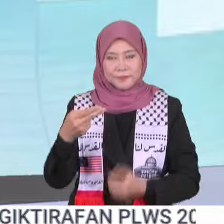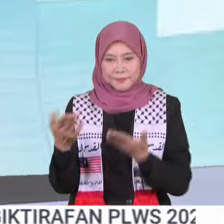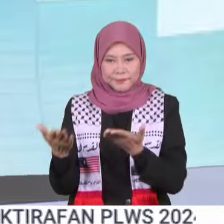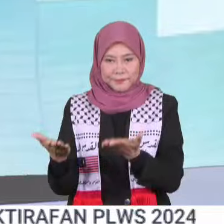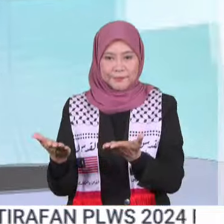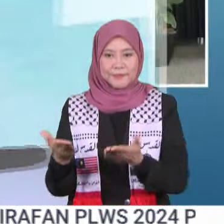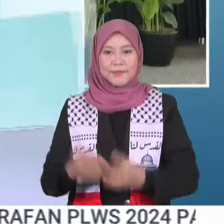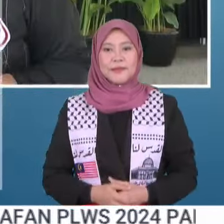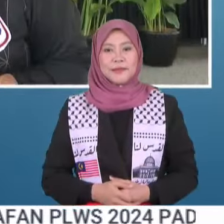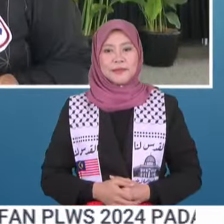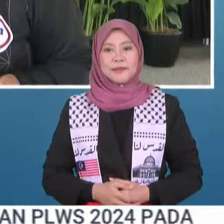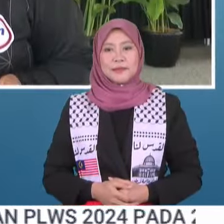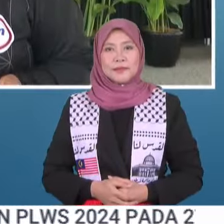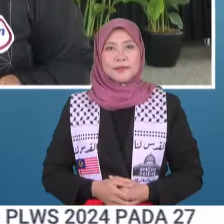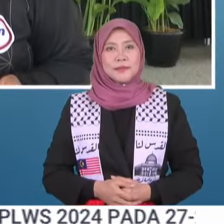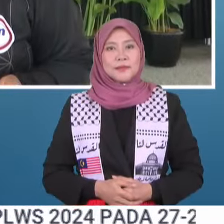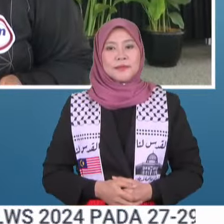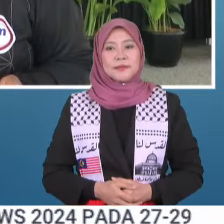Silakan.